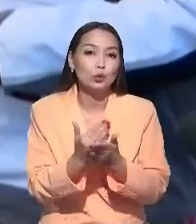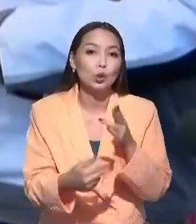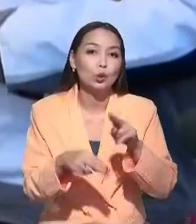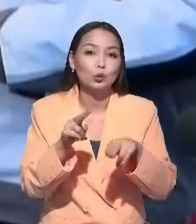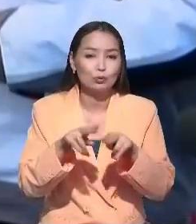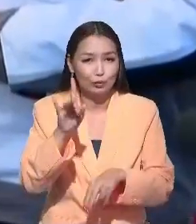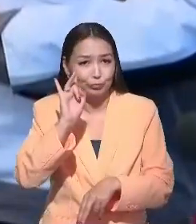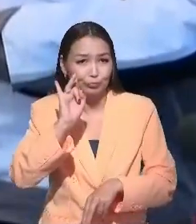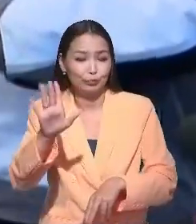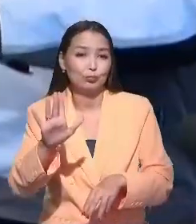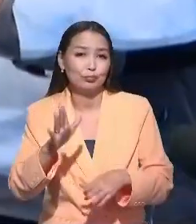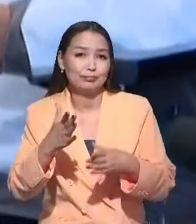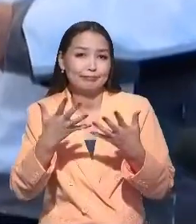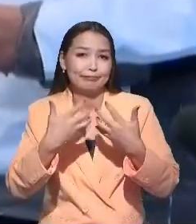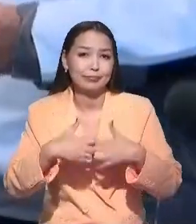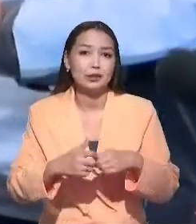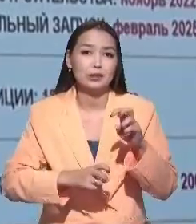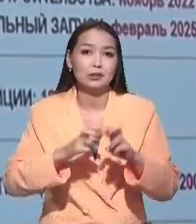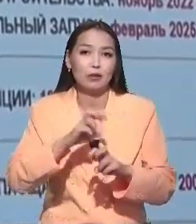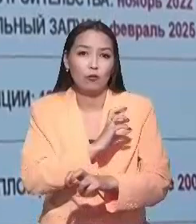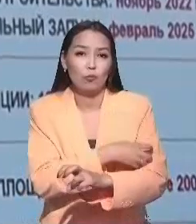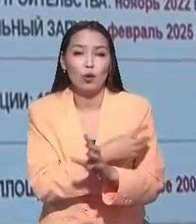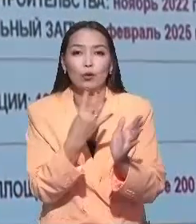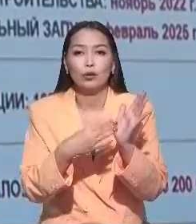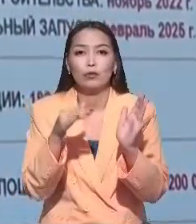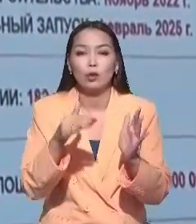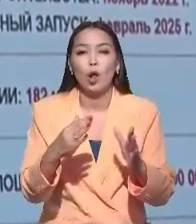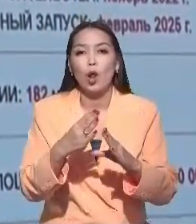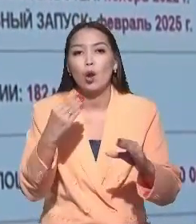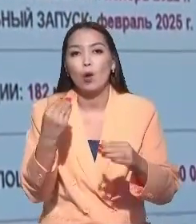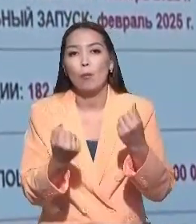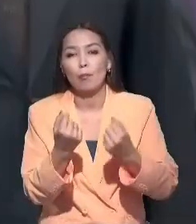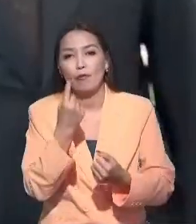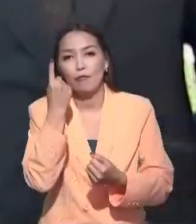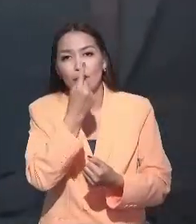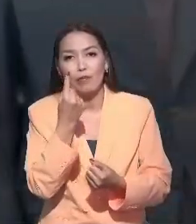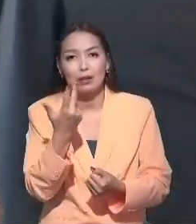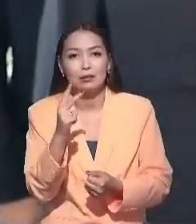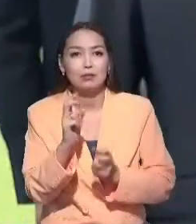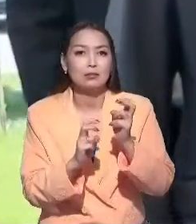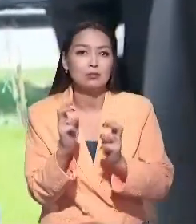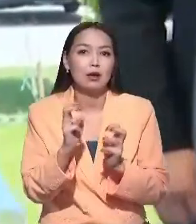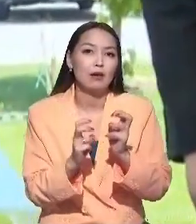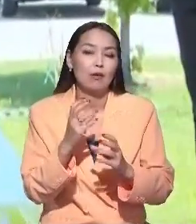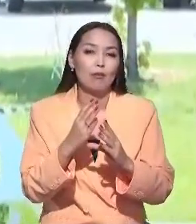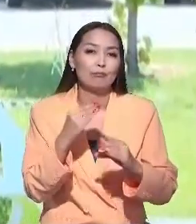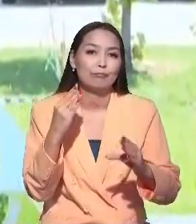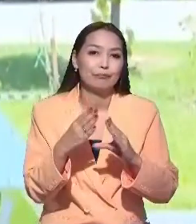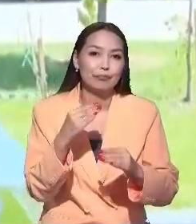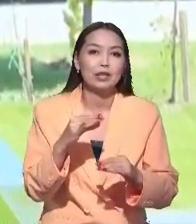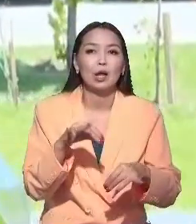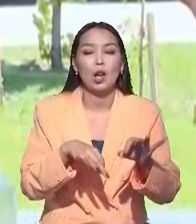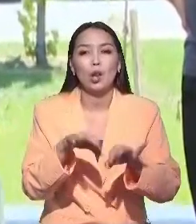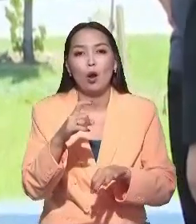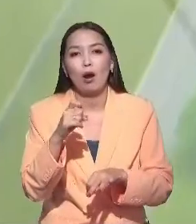мультибрендовый завод с мощностью 90 тысяч легковых автомобилей в год, 3 завода по производству автокомпонентов и логистический хаб.